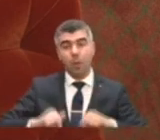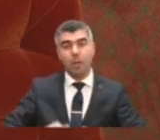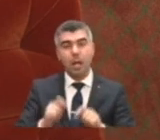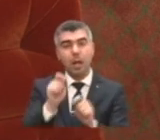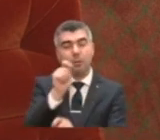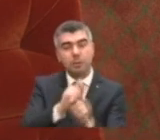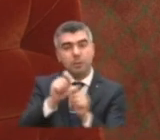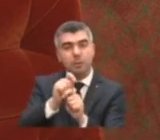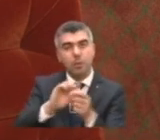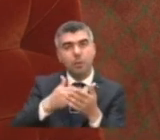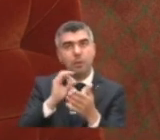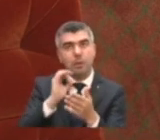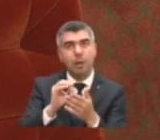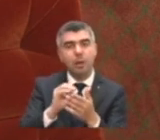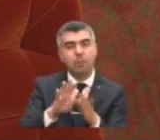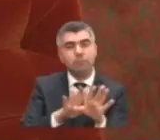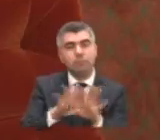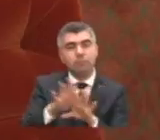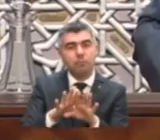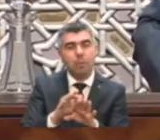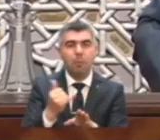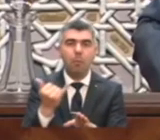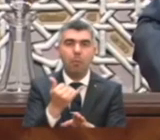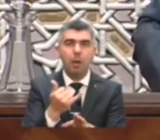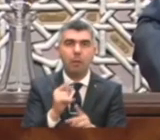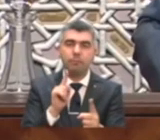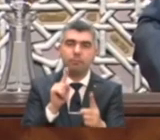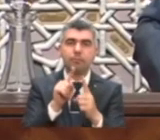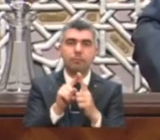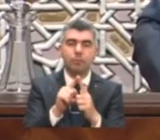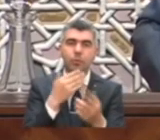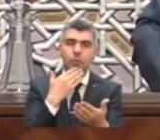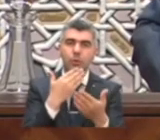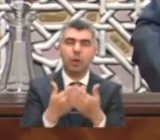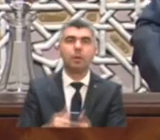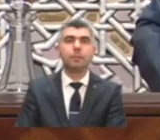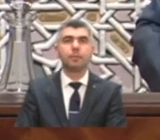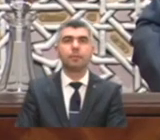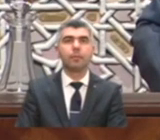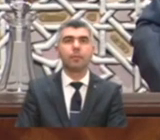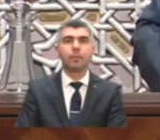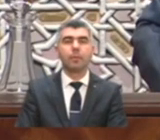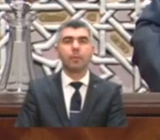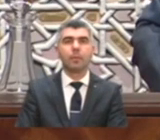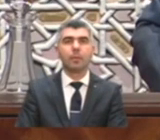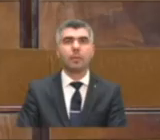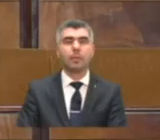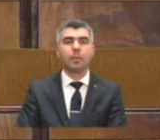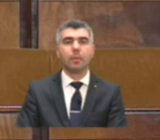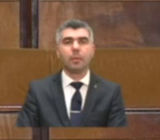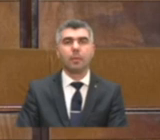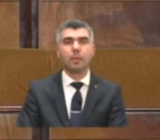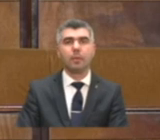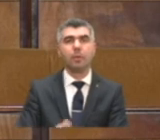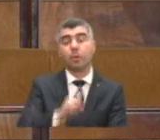مؤسساتيه كتسهر على باساس على التتبع الدقيق والخاص. سيده الوزيره، انتهى الوقت. سيدة النائبة المحترمة.